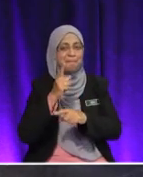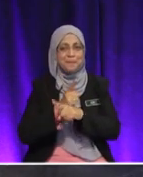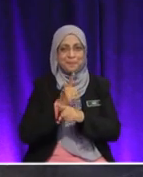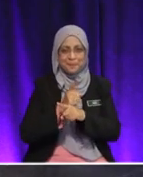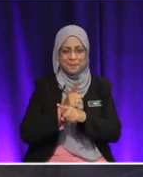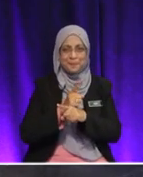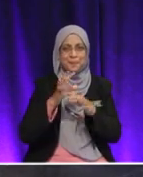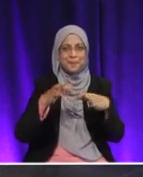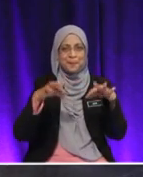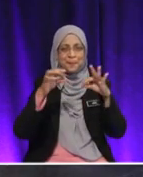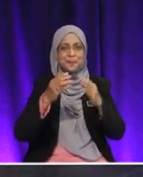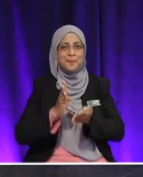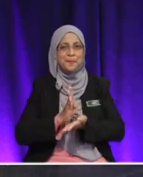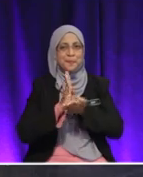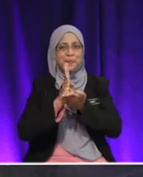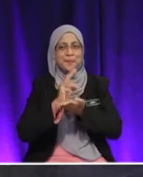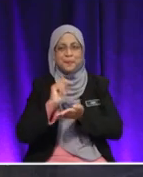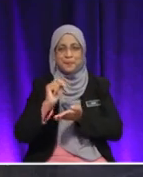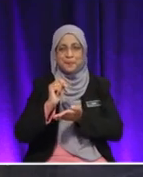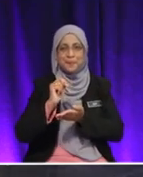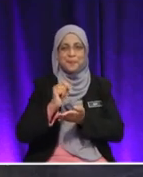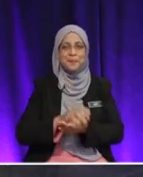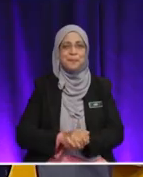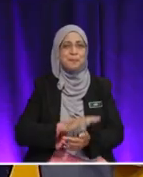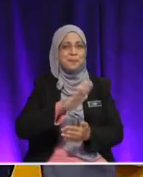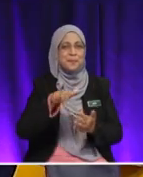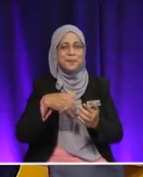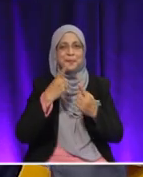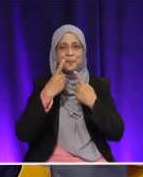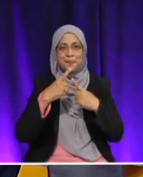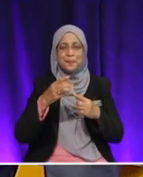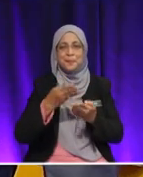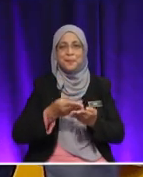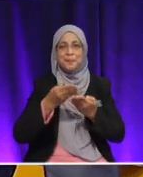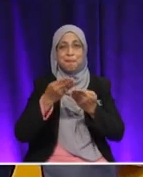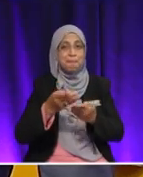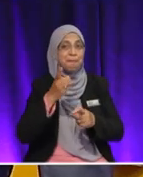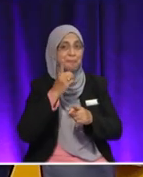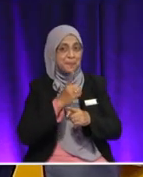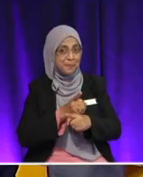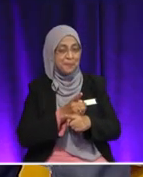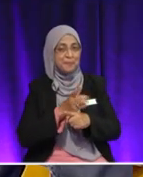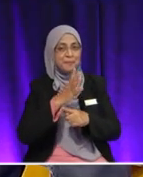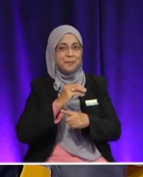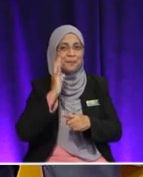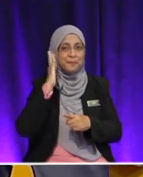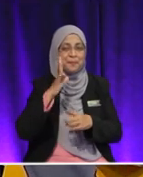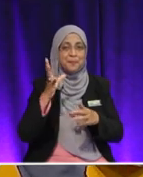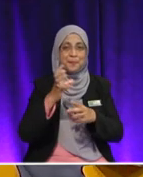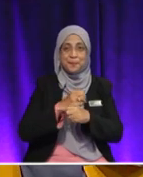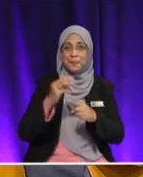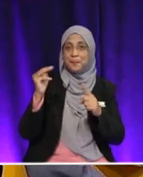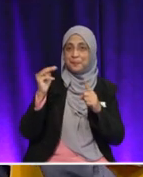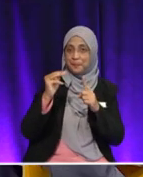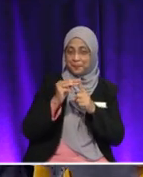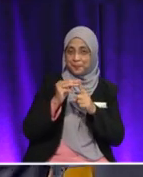mengulurkan bantuan kepada mangsa bencana alam ke semua jawaban yang telah diberi logic dan munasabah dan akan diberi